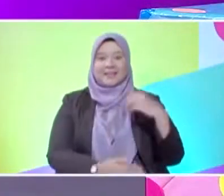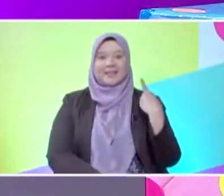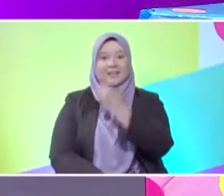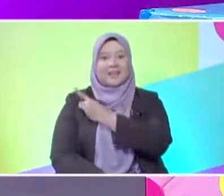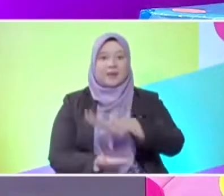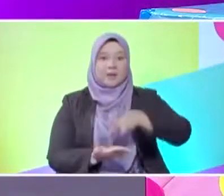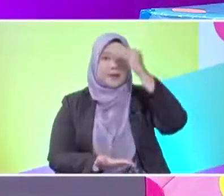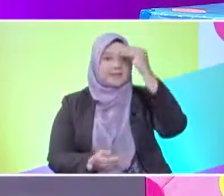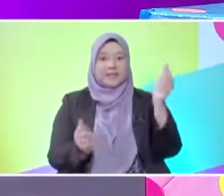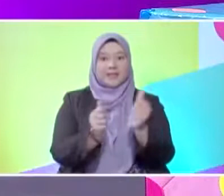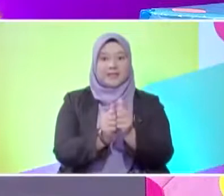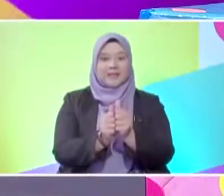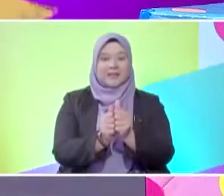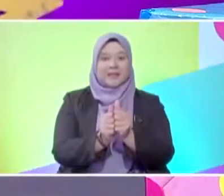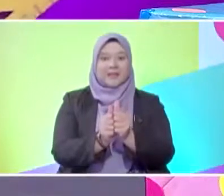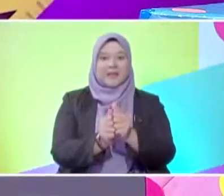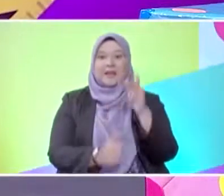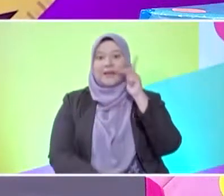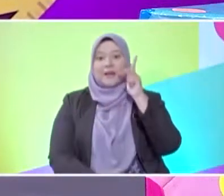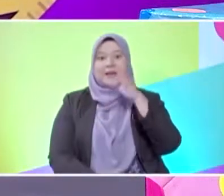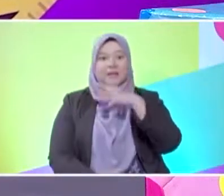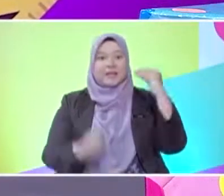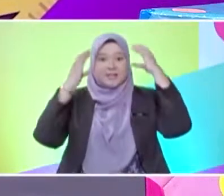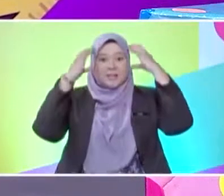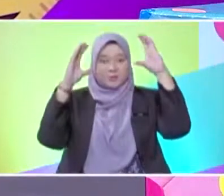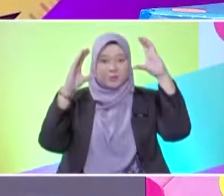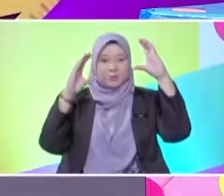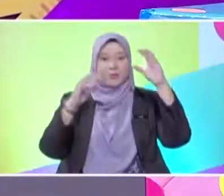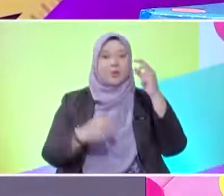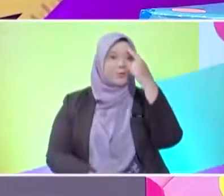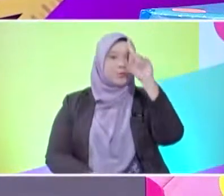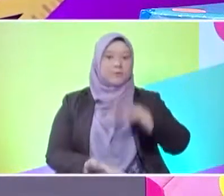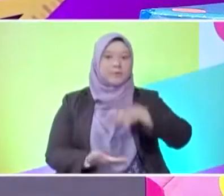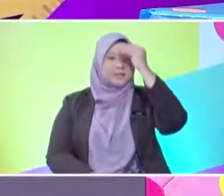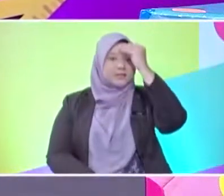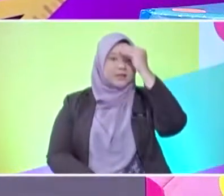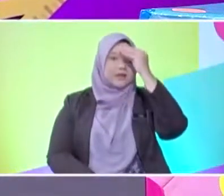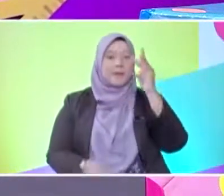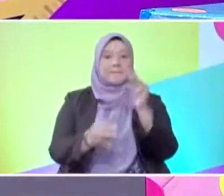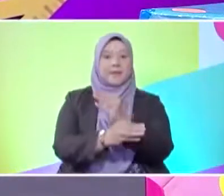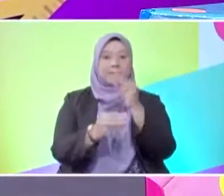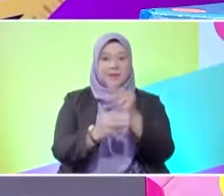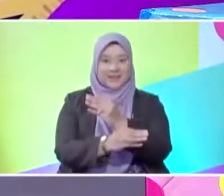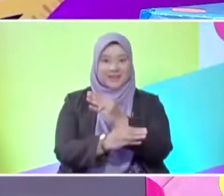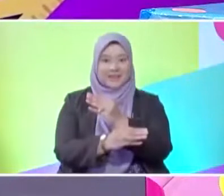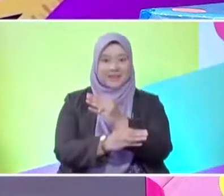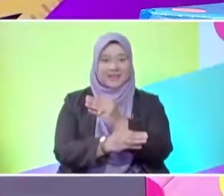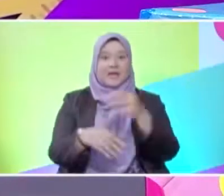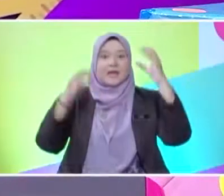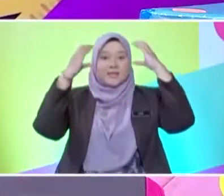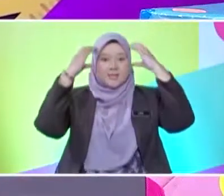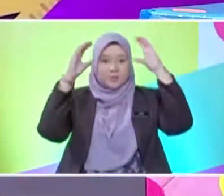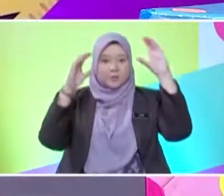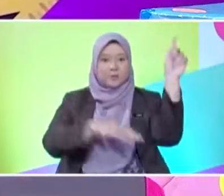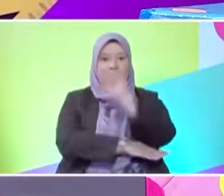dengan guru penyampai kita pada hari ini dia tak lain tak kan kita bersama dengan cengo Siti Aisyah